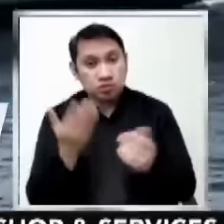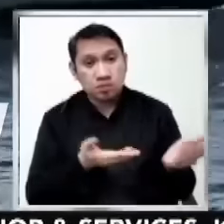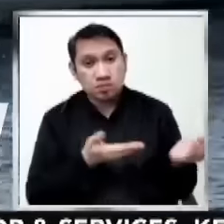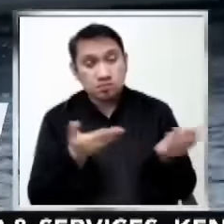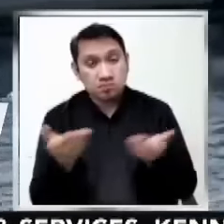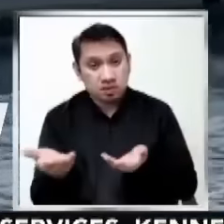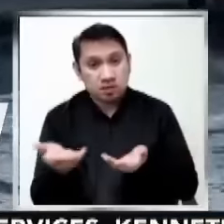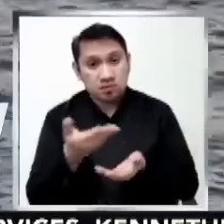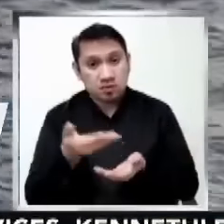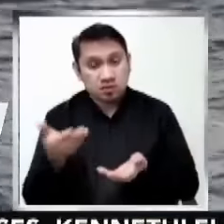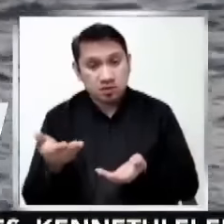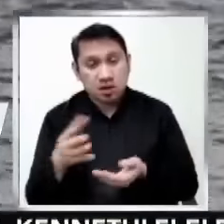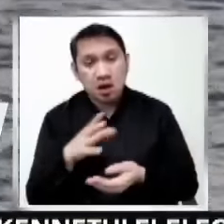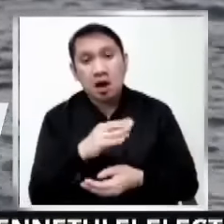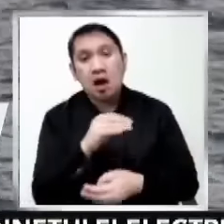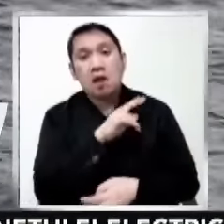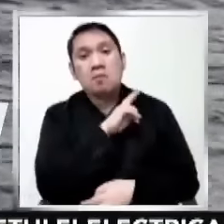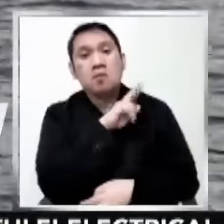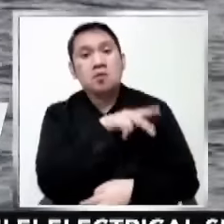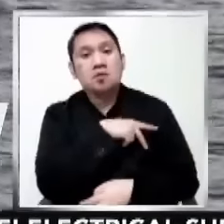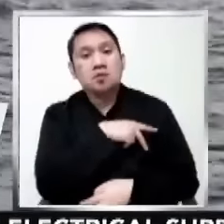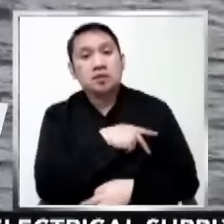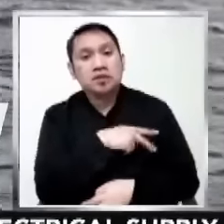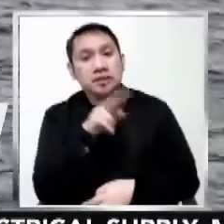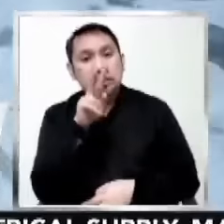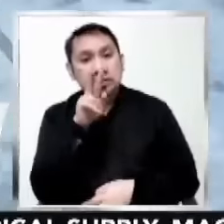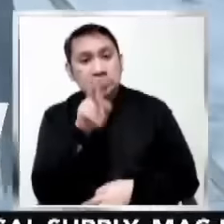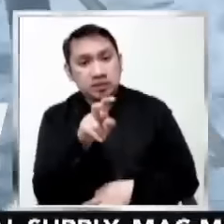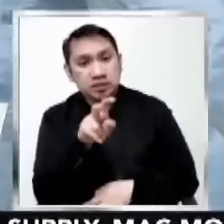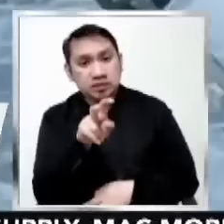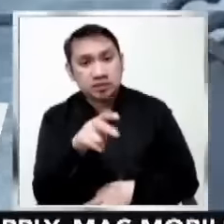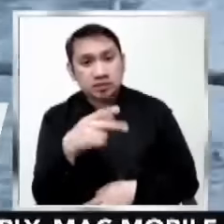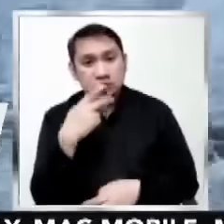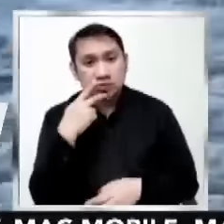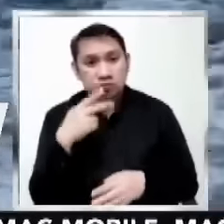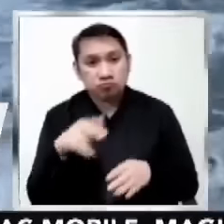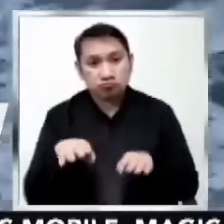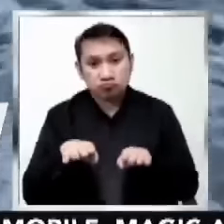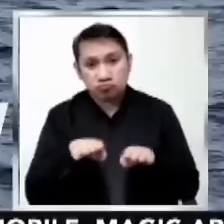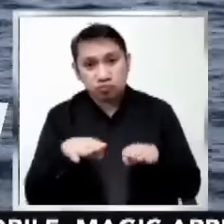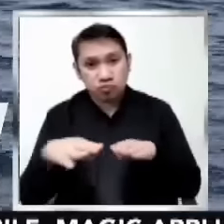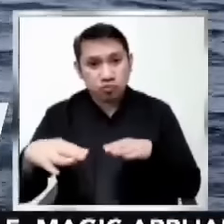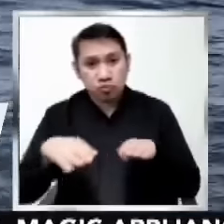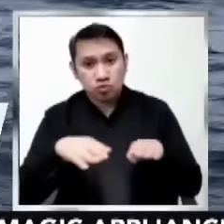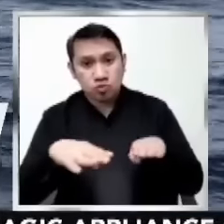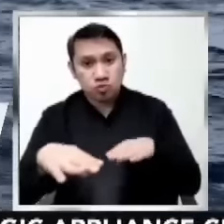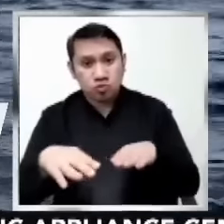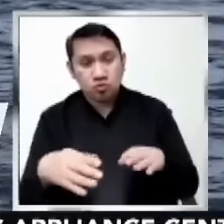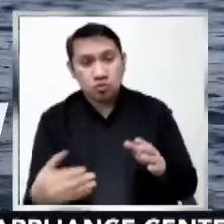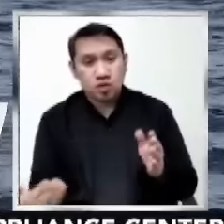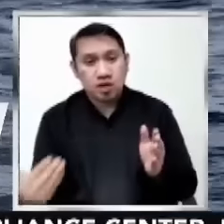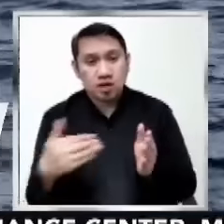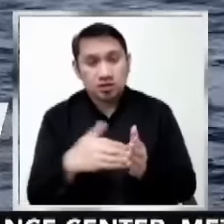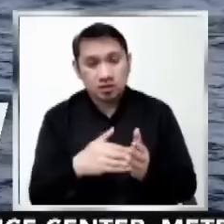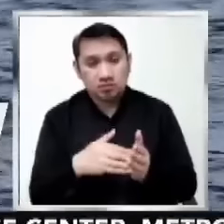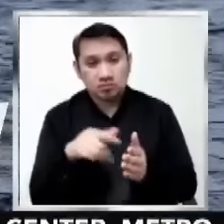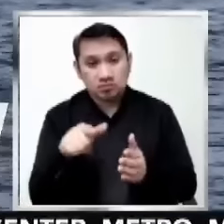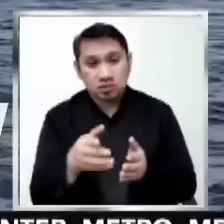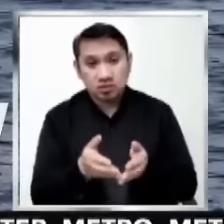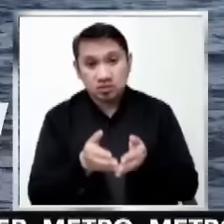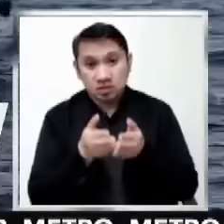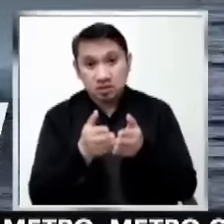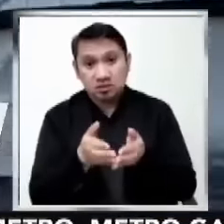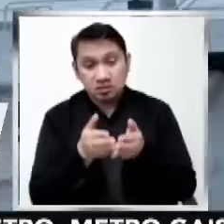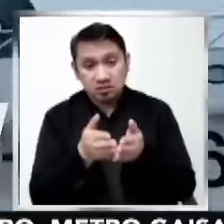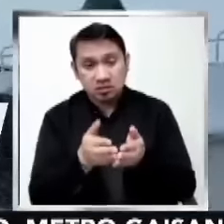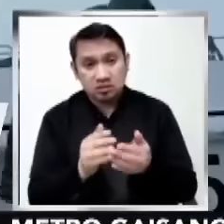Personal kong nasaksihan ang nangyaring patintero sa dagat. Sa paulit-ulit na pangaharang ng mga barko ng China sa